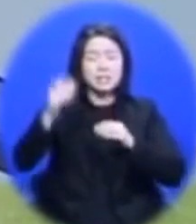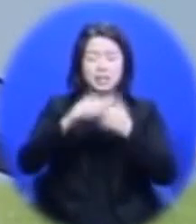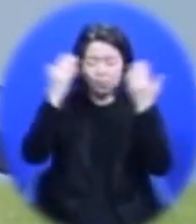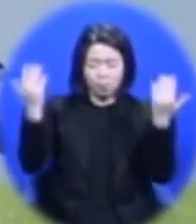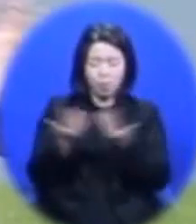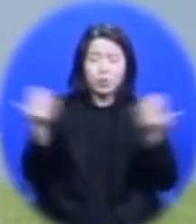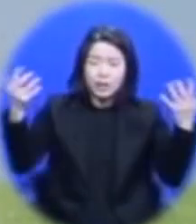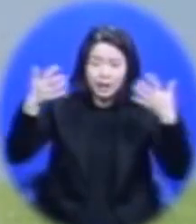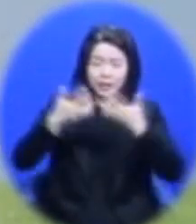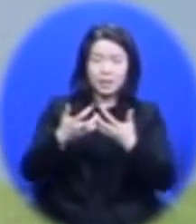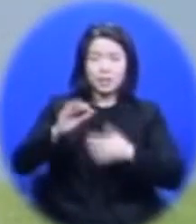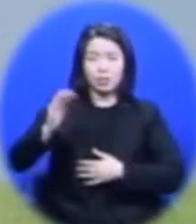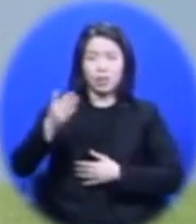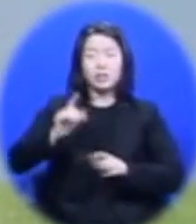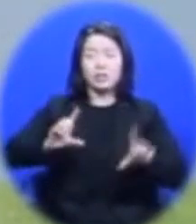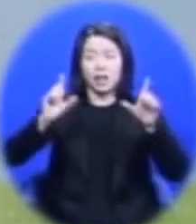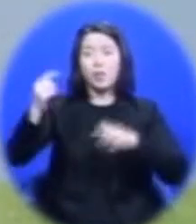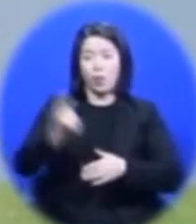날이 옵니다.